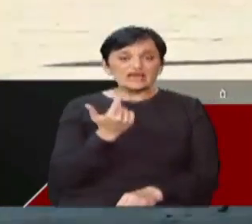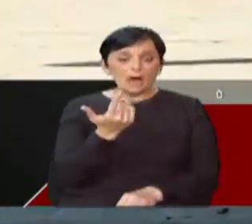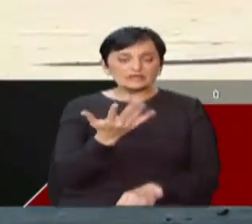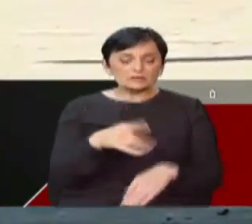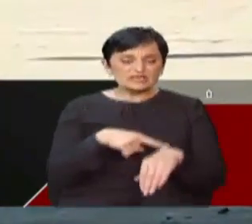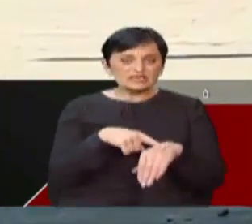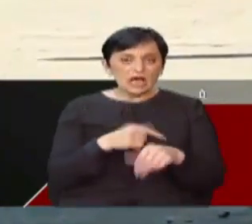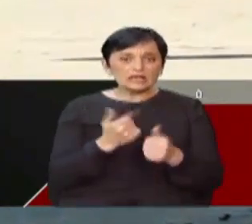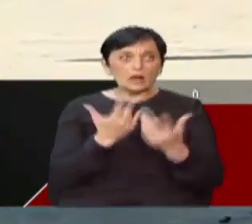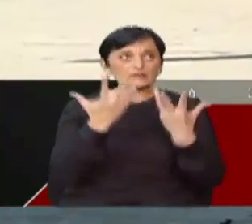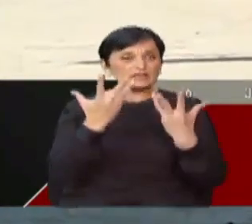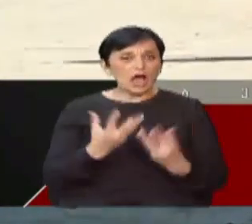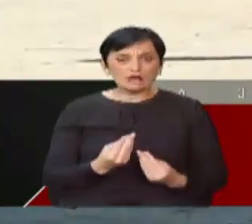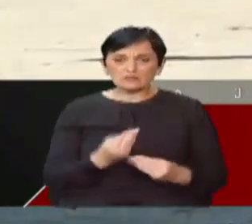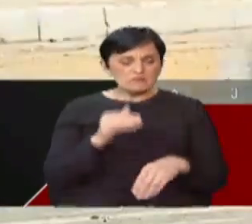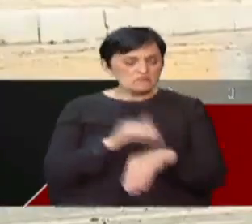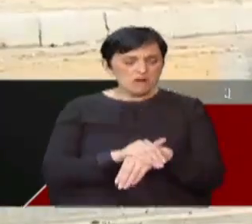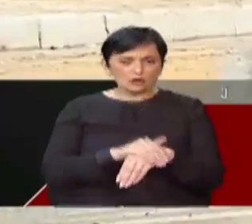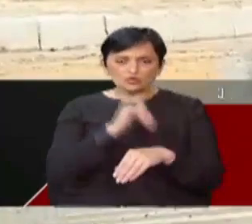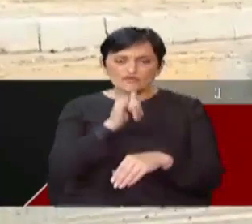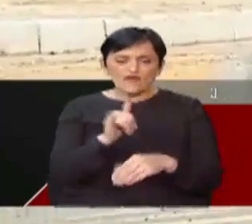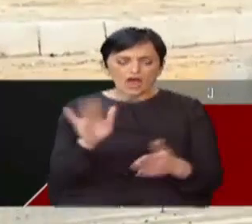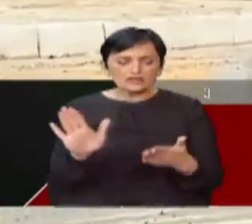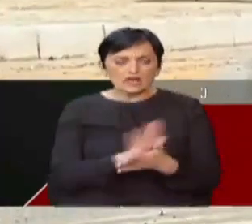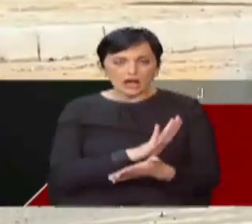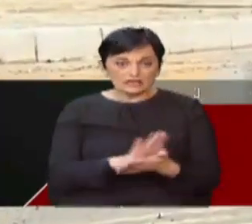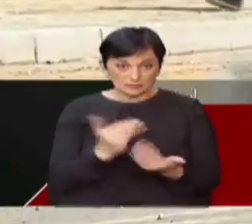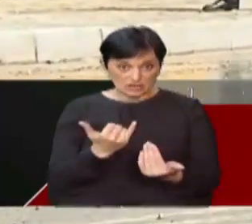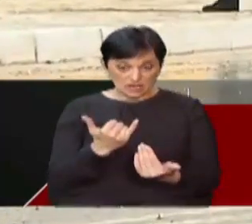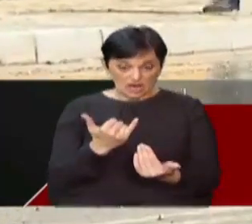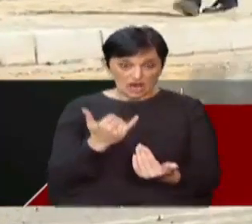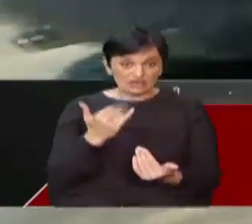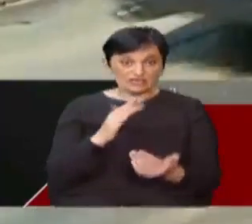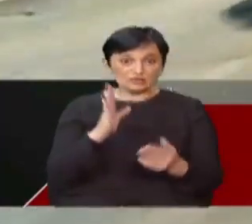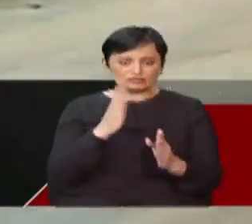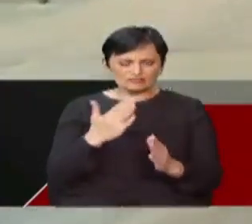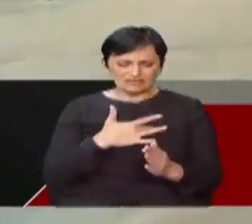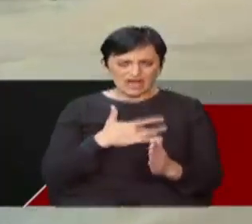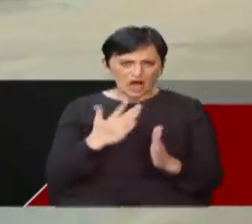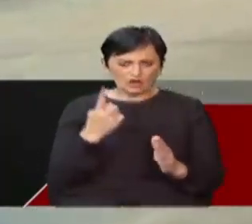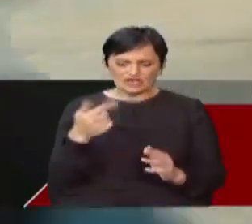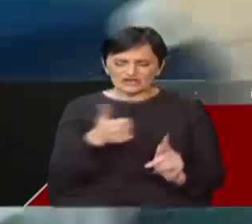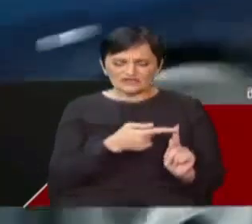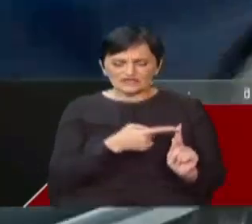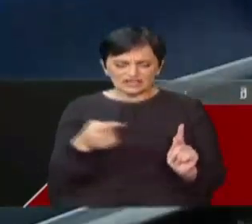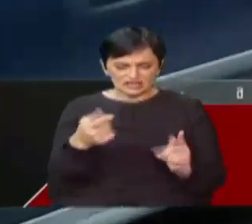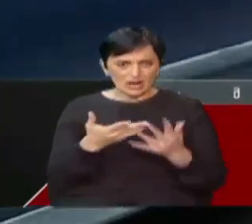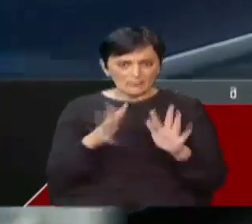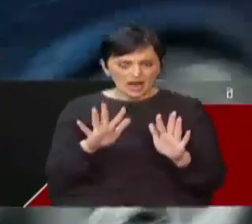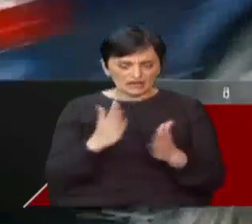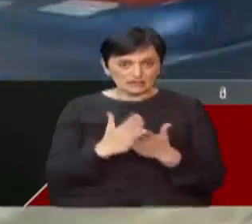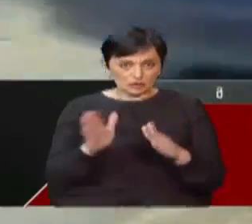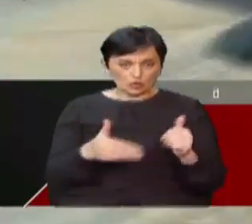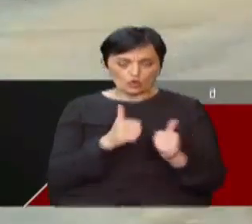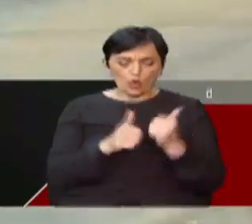და რამდენიმე დღეში ფაქტიურად ვერ გაიწმინდება და ამ დრომდე სტიქიიდან უკვე არის დაახლოებით კვირაზე მეტი გასული და ყოველდღიურ